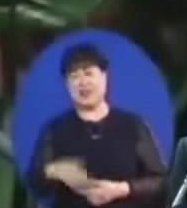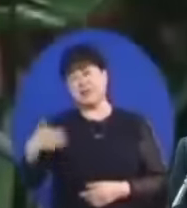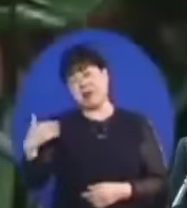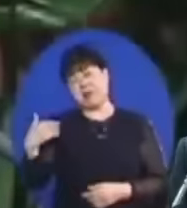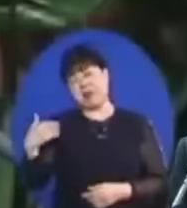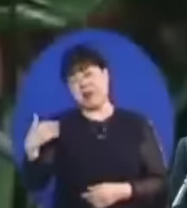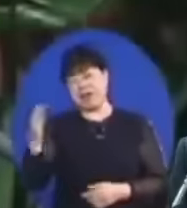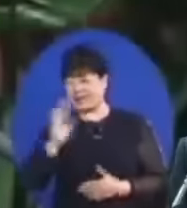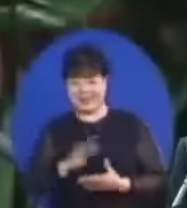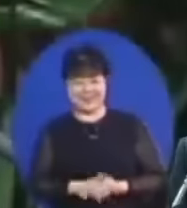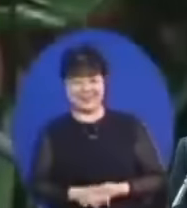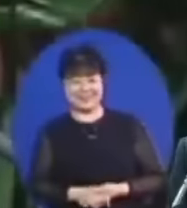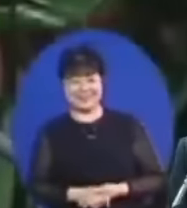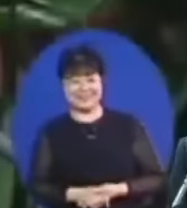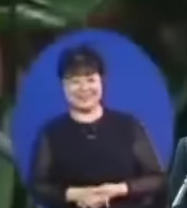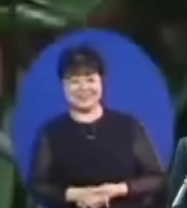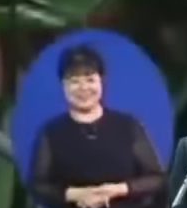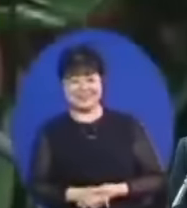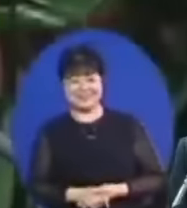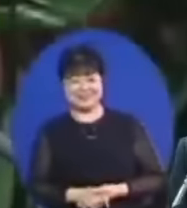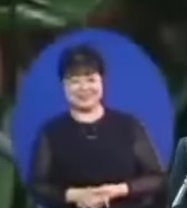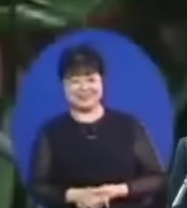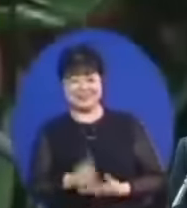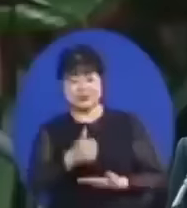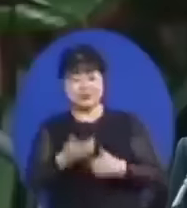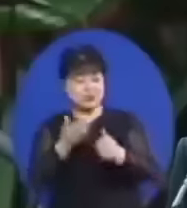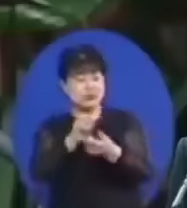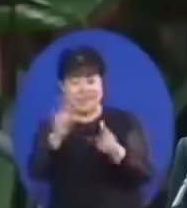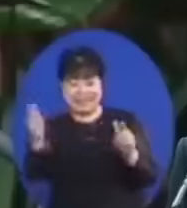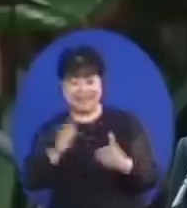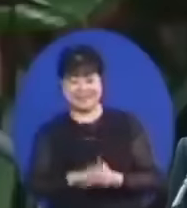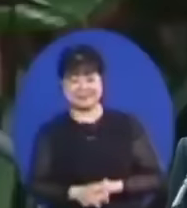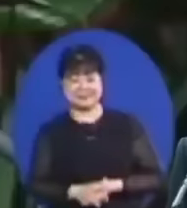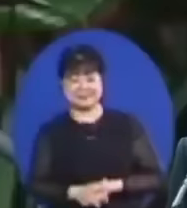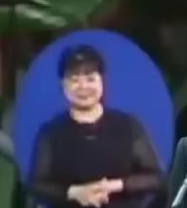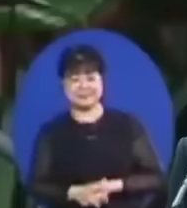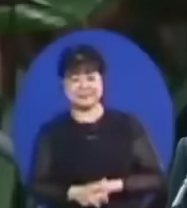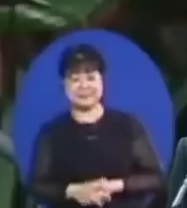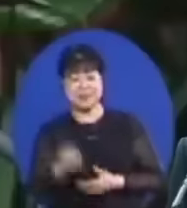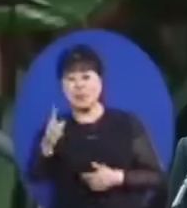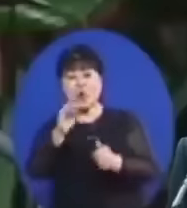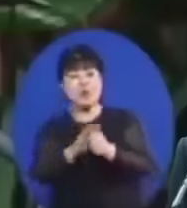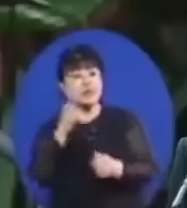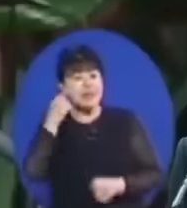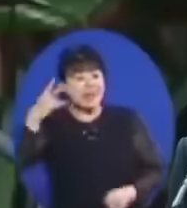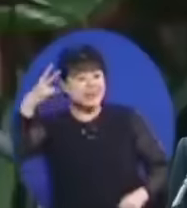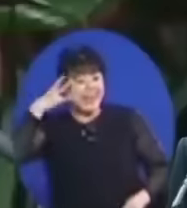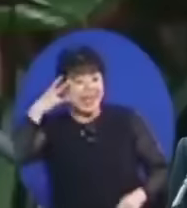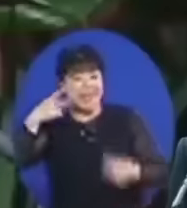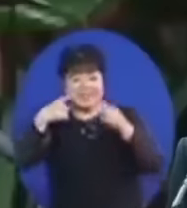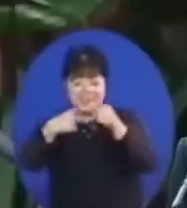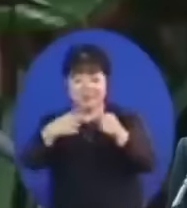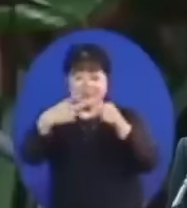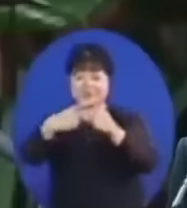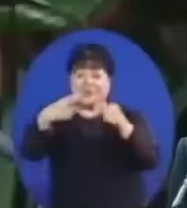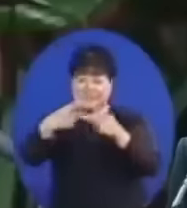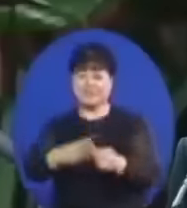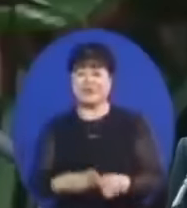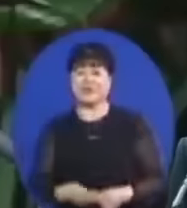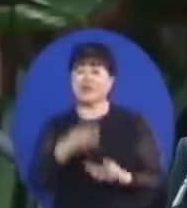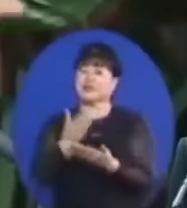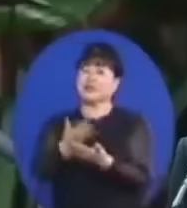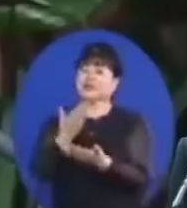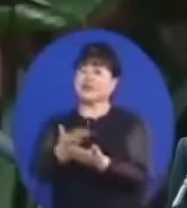몰라요. 알아서 해주십시오. 그러면 주님이 그냥 지나가 버리는 것입니다. 내가 너 뭐 해줄고? 예, 첫째 이것, 둘째 이것, 셋째